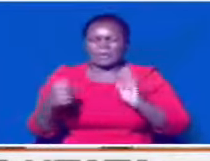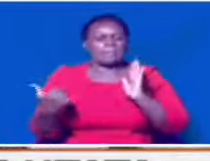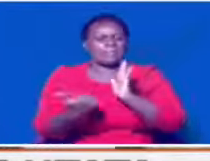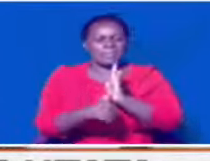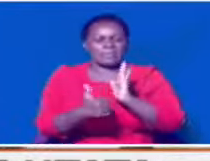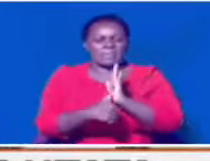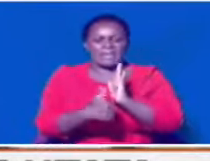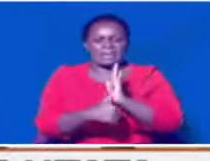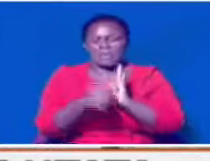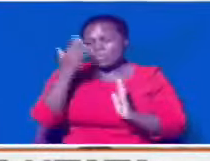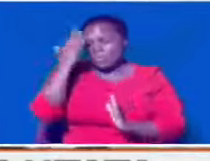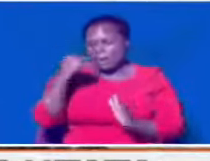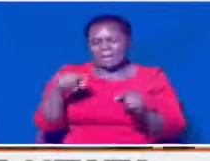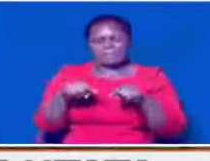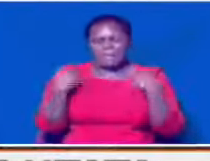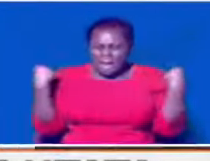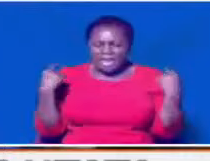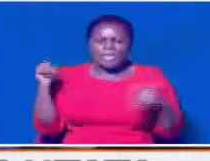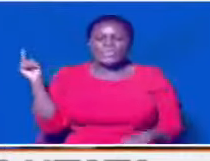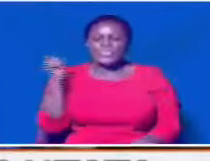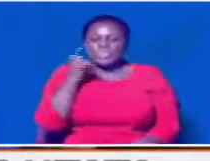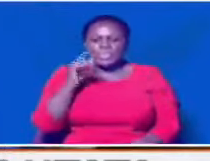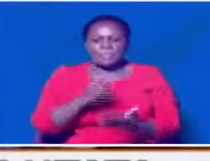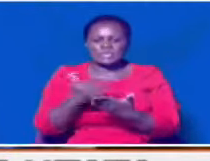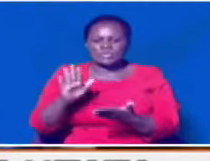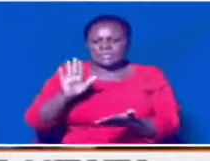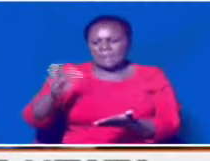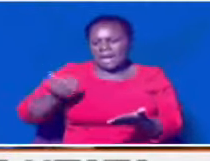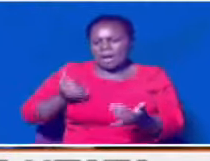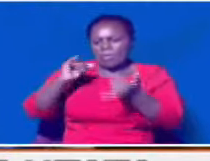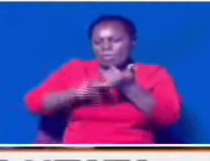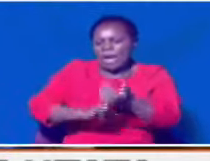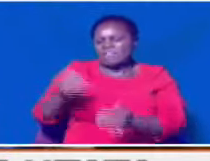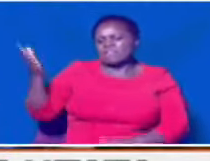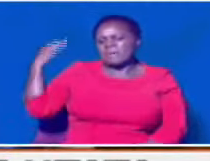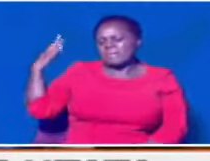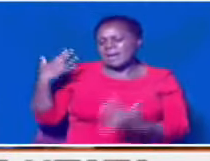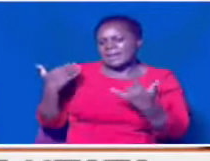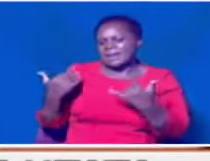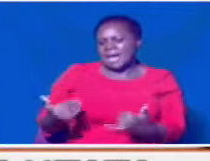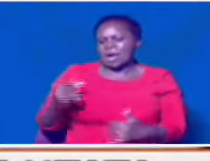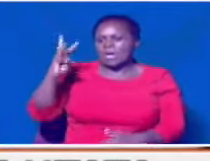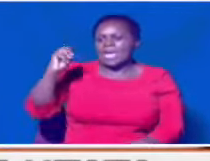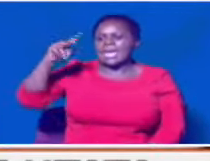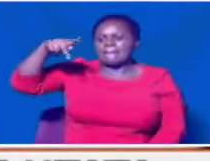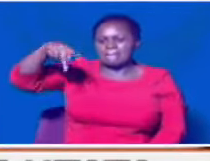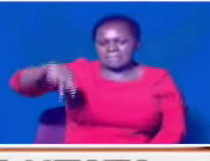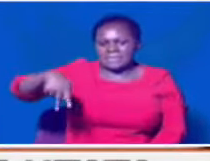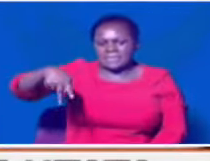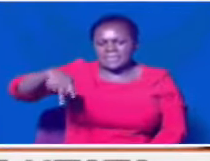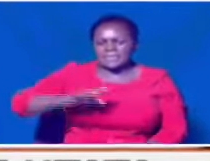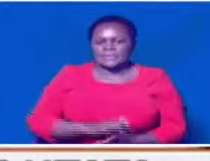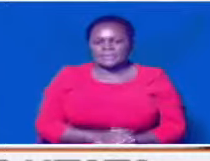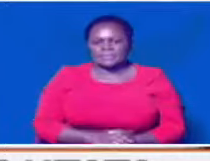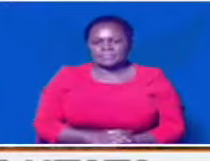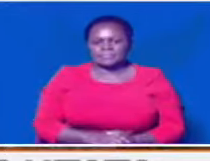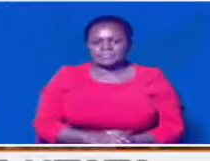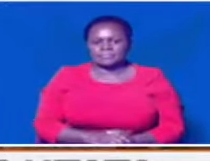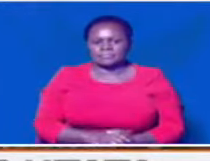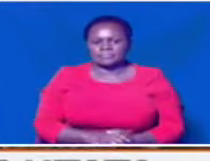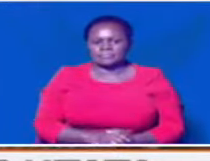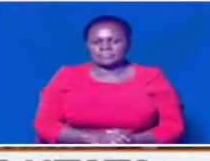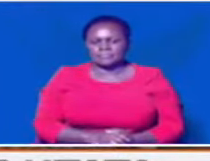vya habari kufuatia mzozo mkali kati yake na mke wake wa zamani ambaye sasa ni mbunge wa Aldai Marian Keitan,